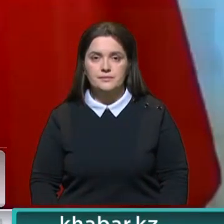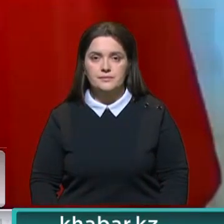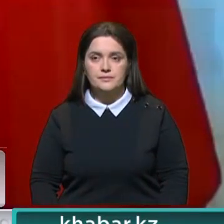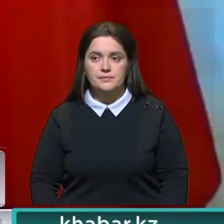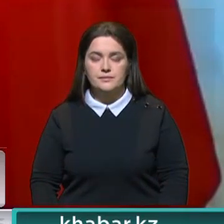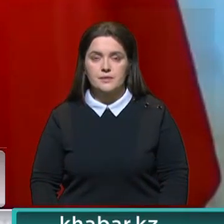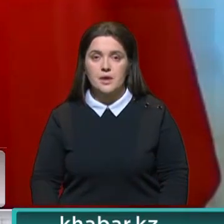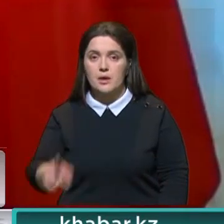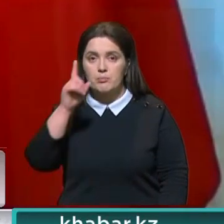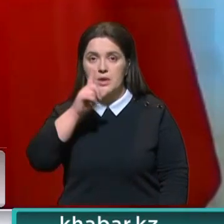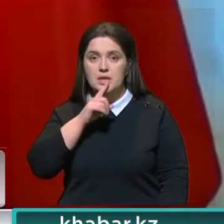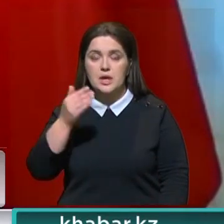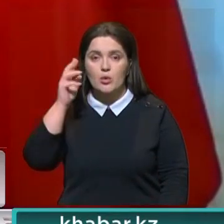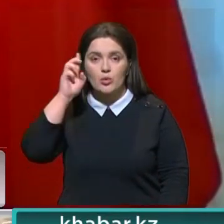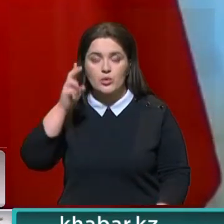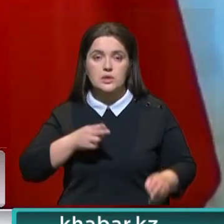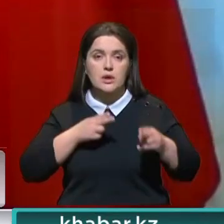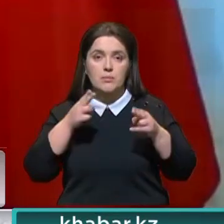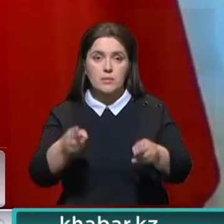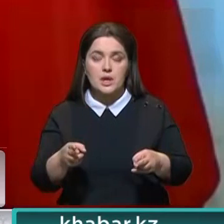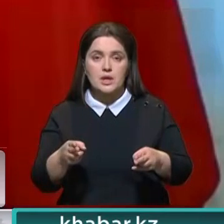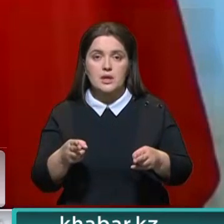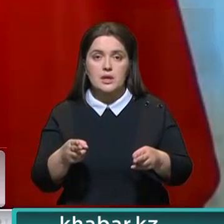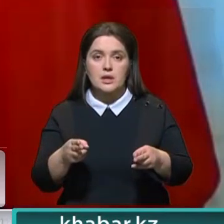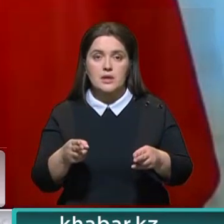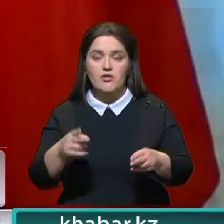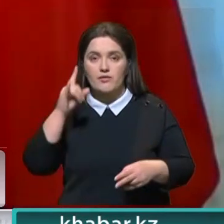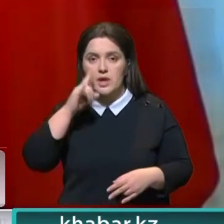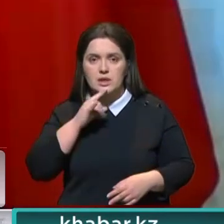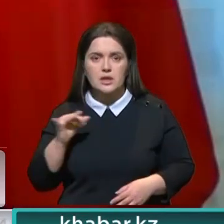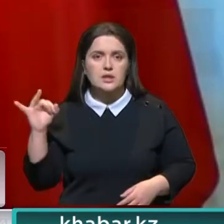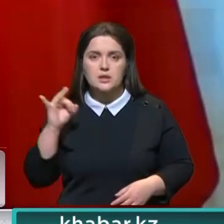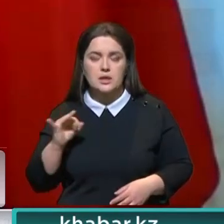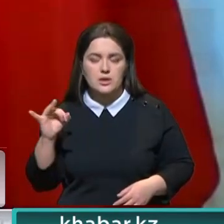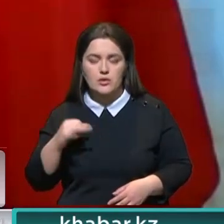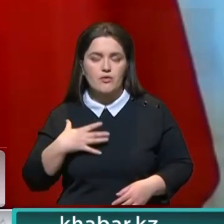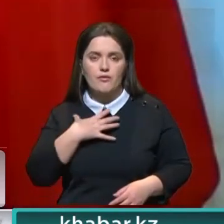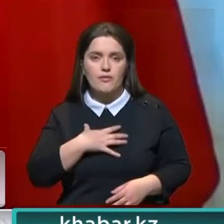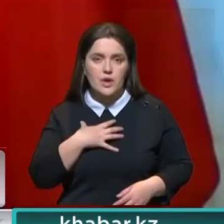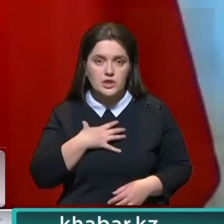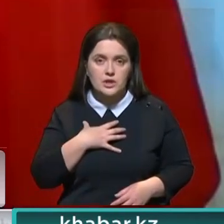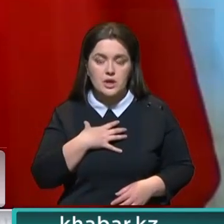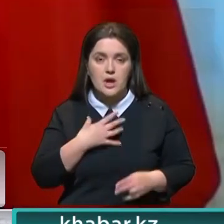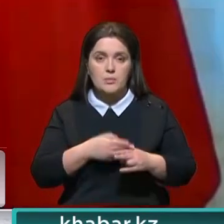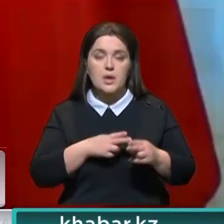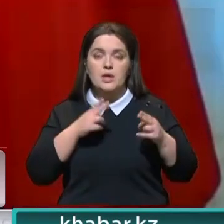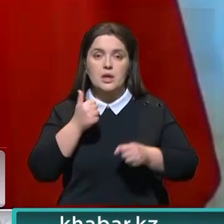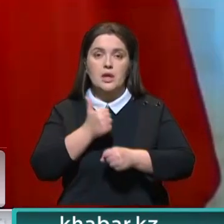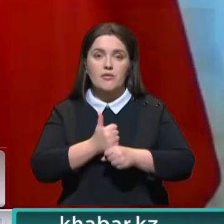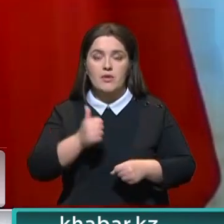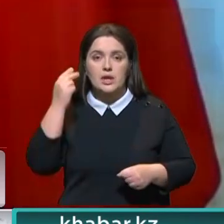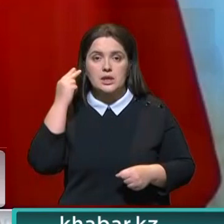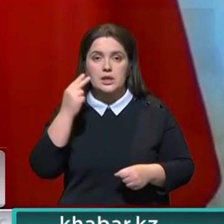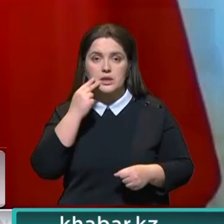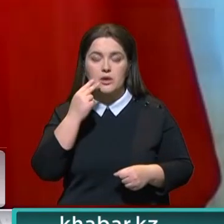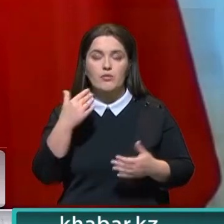Состоявшийся месяц назад государственный визит председателя Си в Казахстан имеет историческое значение. В ходе визита глава Китая